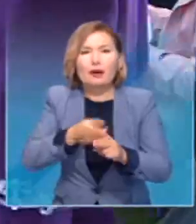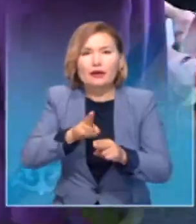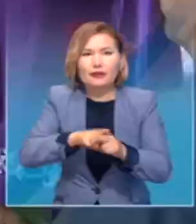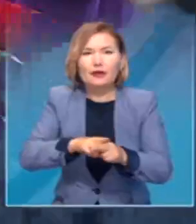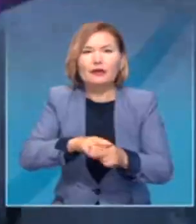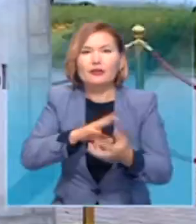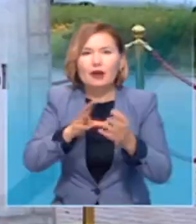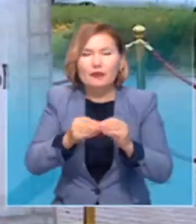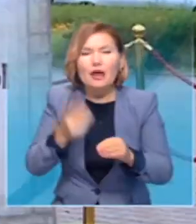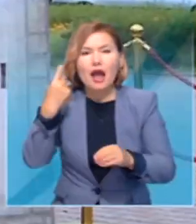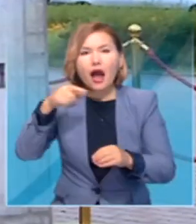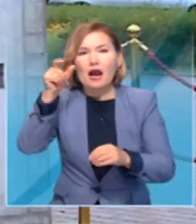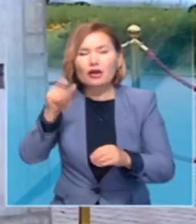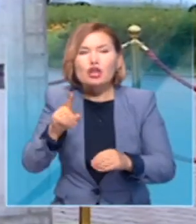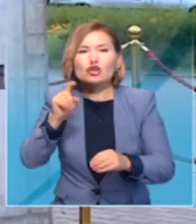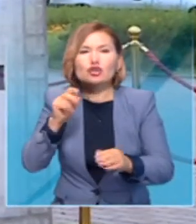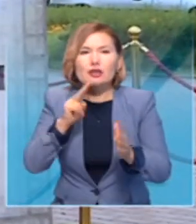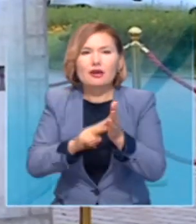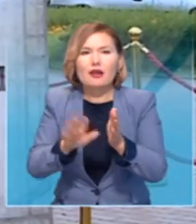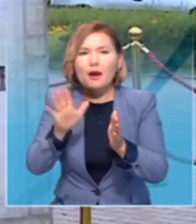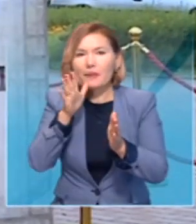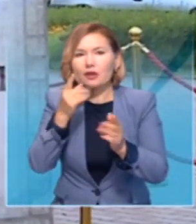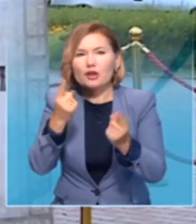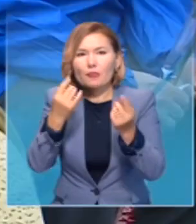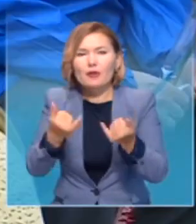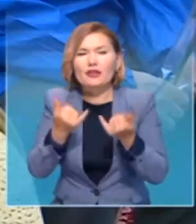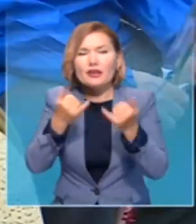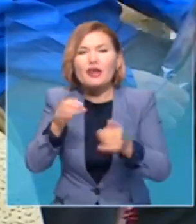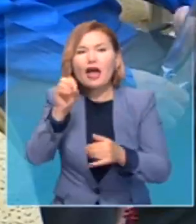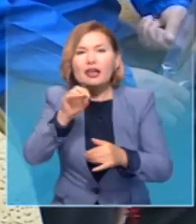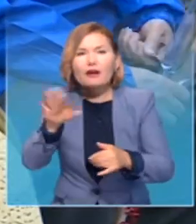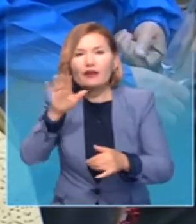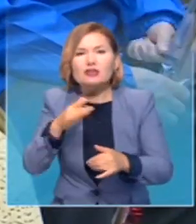Айта кетейік, ақынның 175 жылдық мерейтойында Еуразия ұлттық